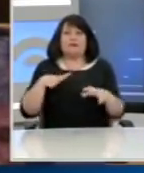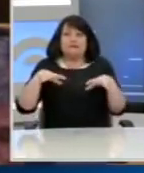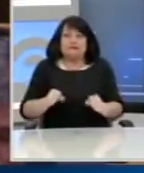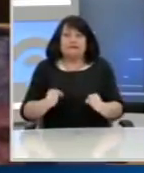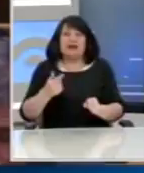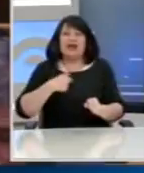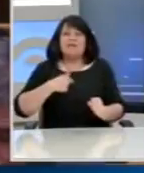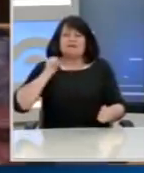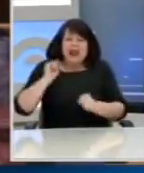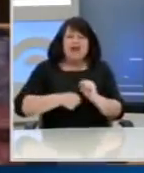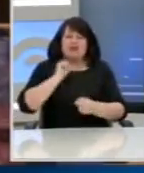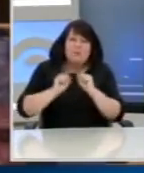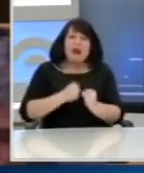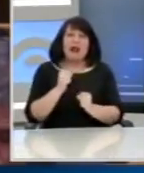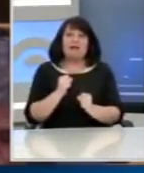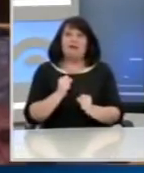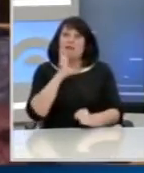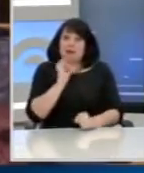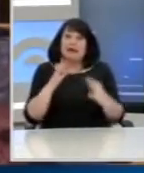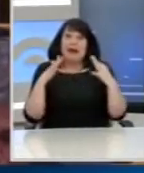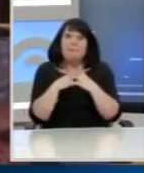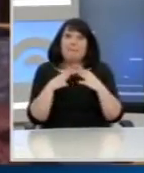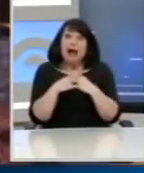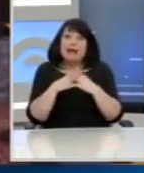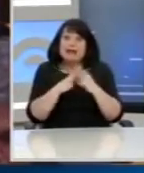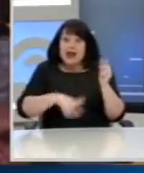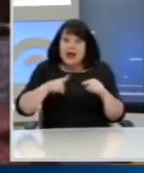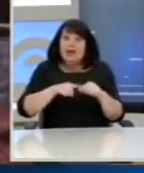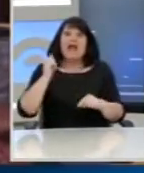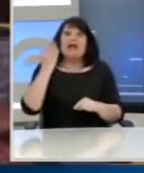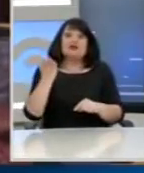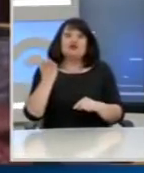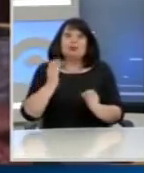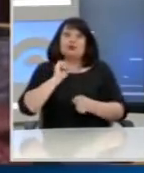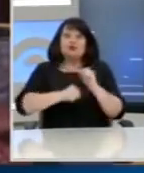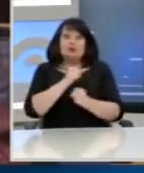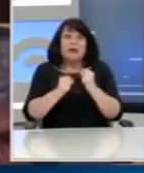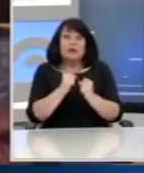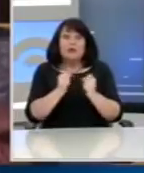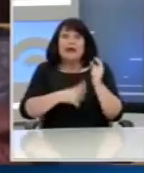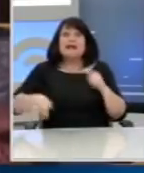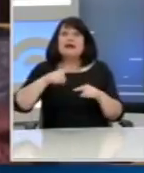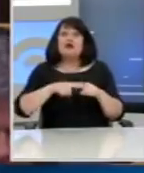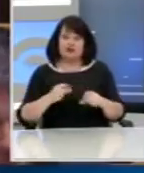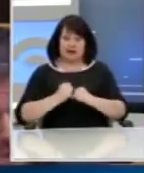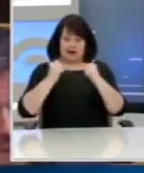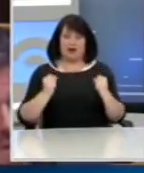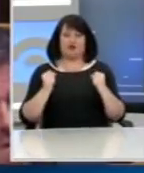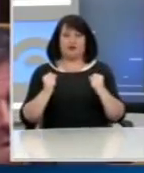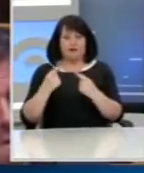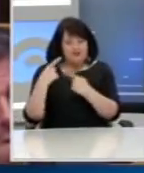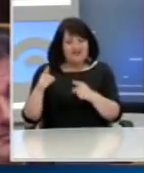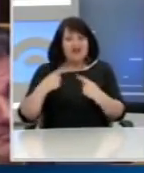που δίνουμε μάχη, και μέσα και έξω από τη χώρα και να διατηρήσουμε αλόβητη την κοινωνία, είναι η